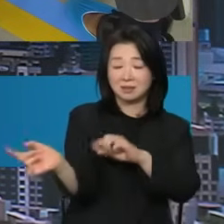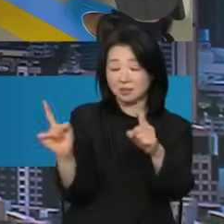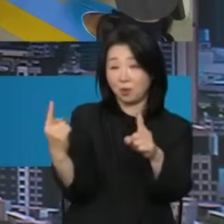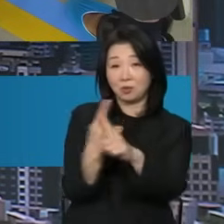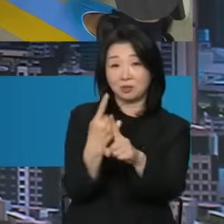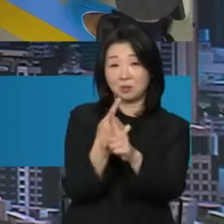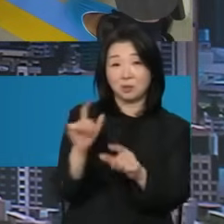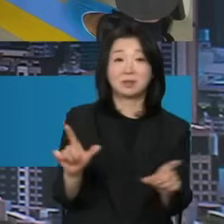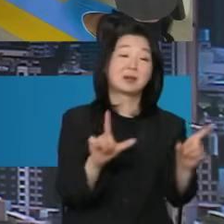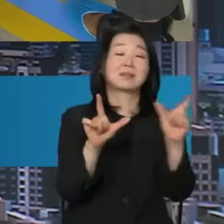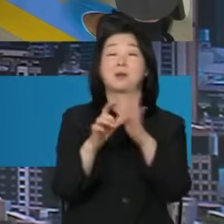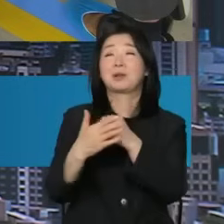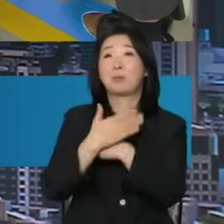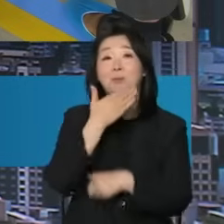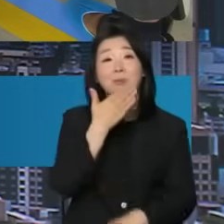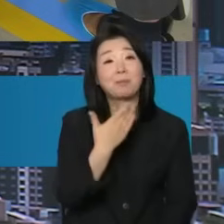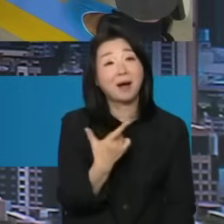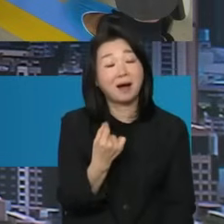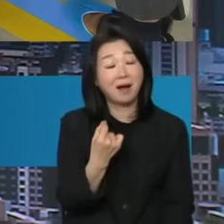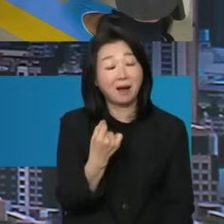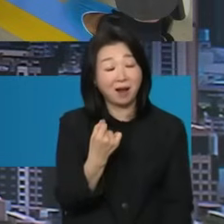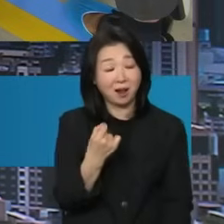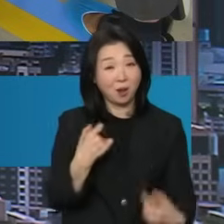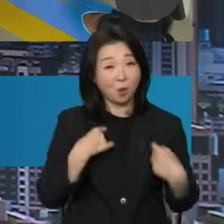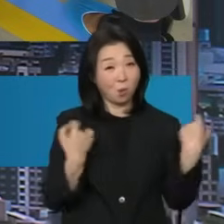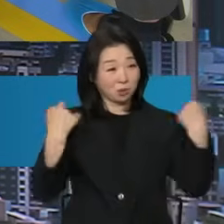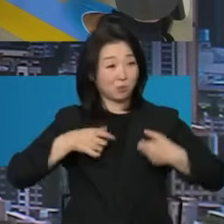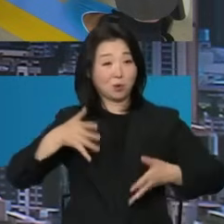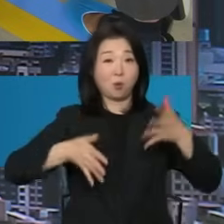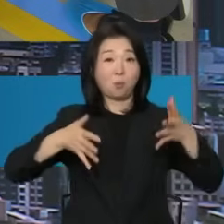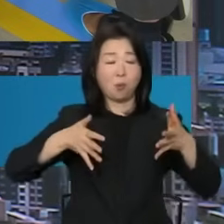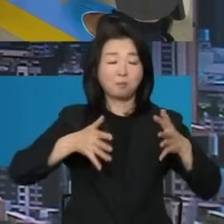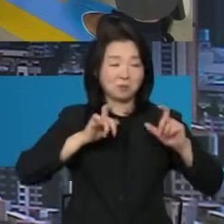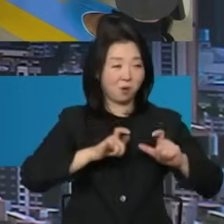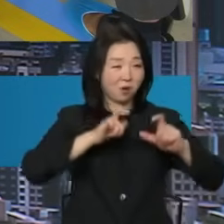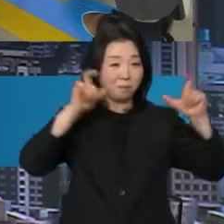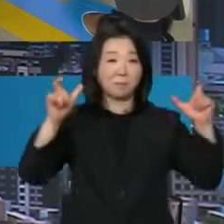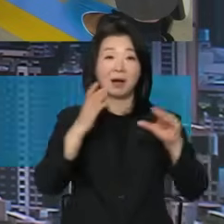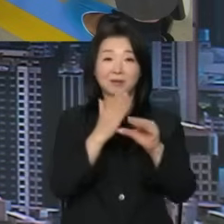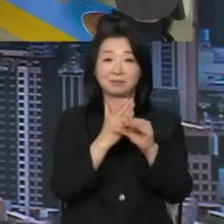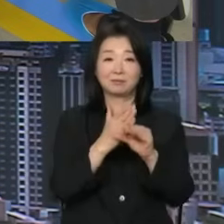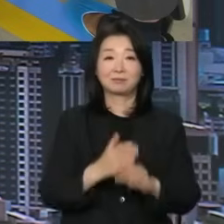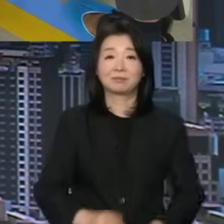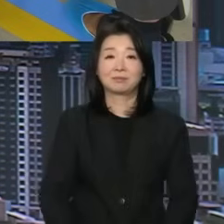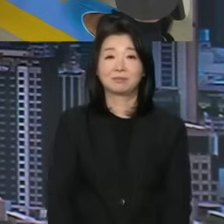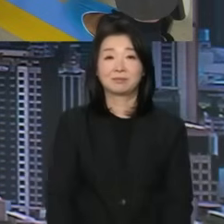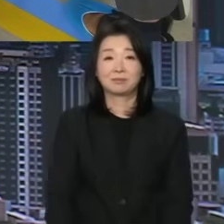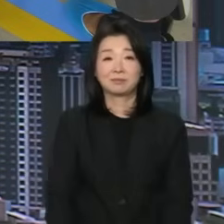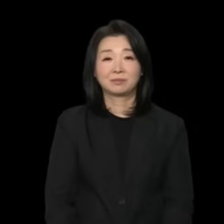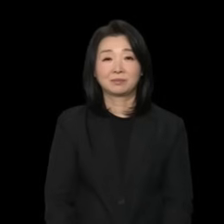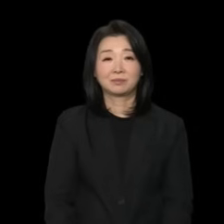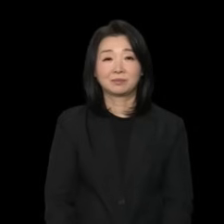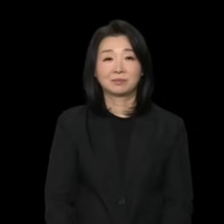재활치료와 일상생활에도 도움을 줄 수 있는 웨어러블 로봇의 영역이 넓어지고 있습니다. 정아람 기자입니다.